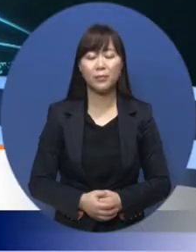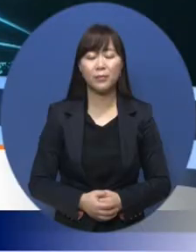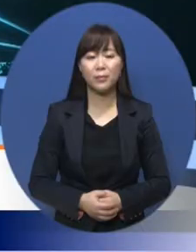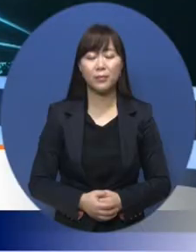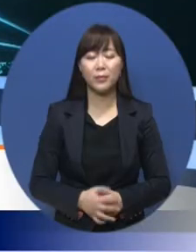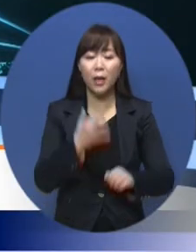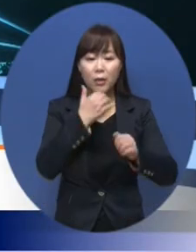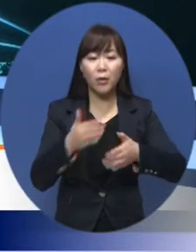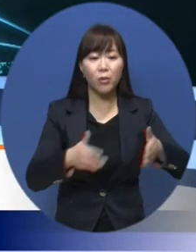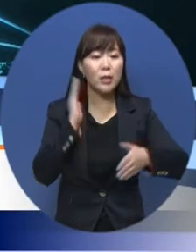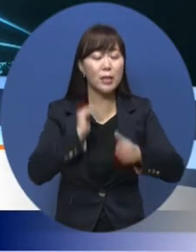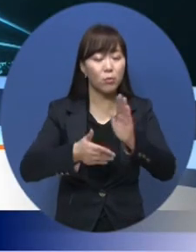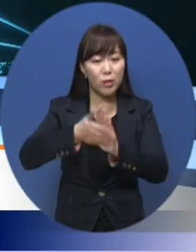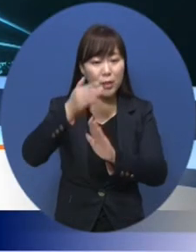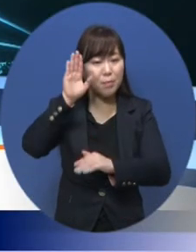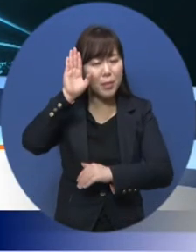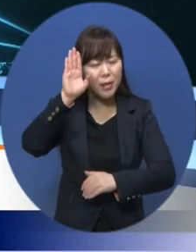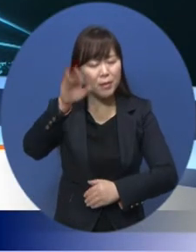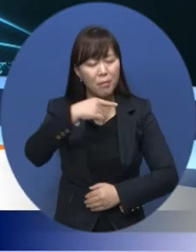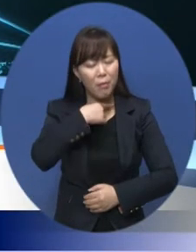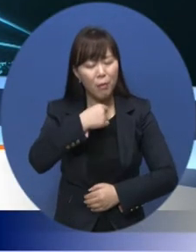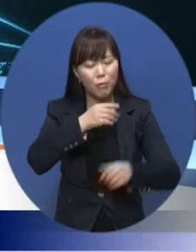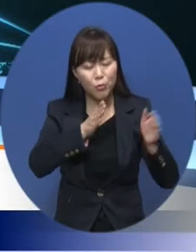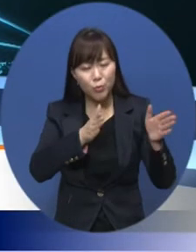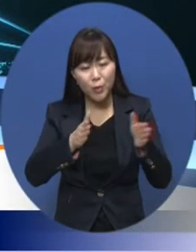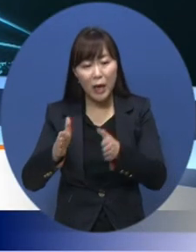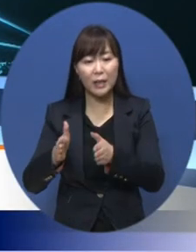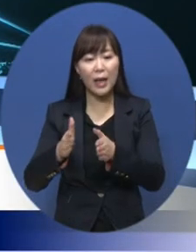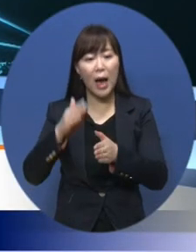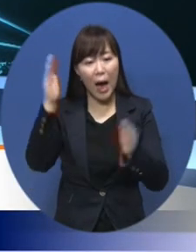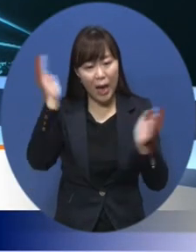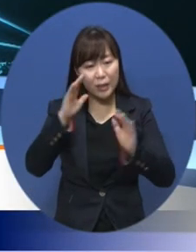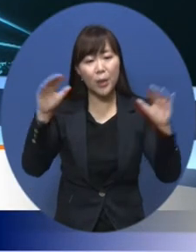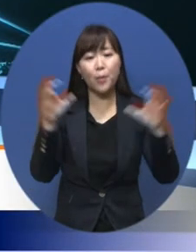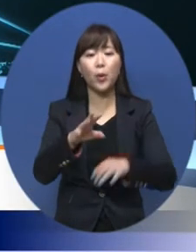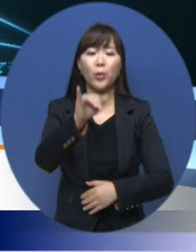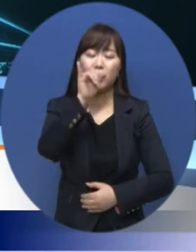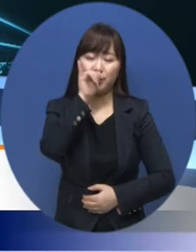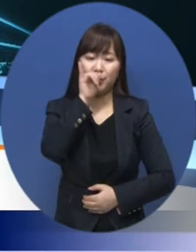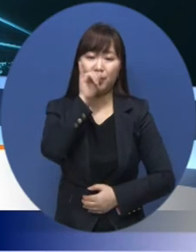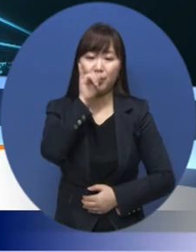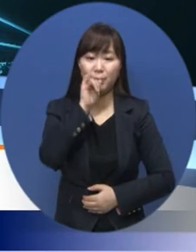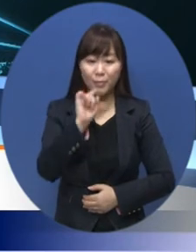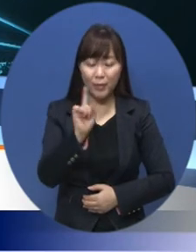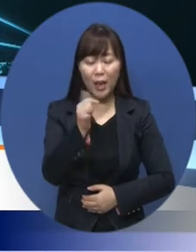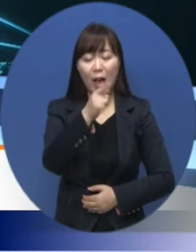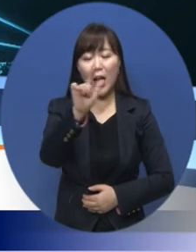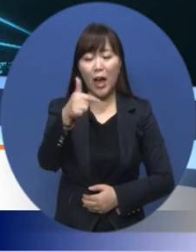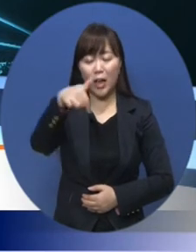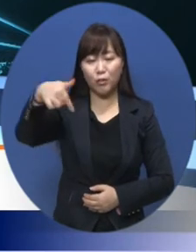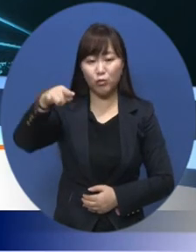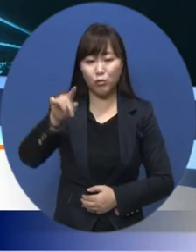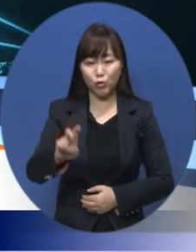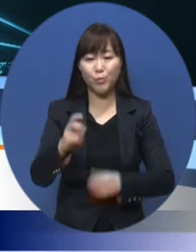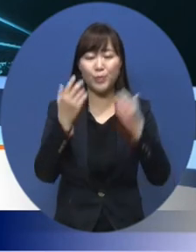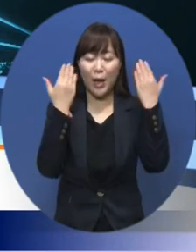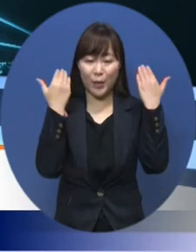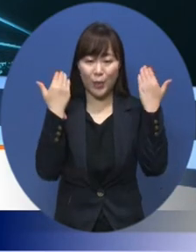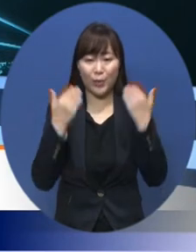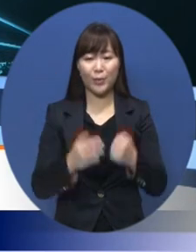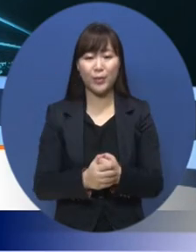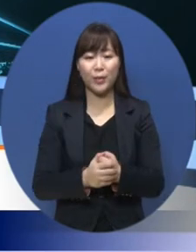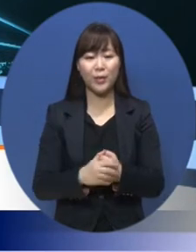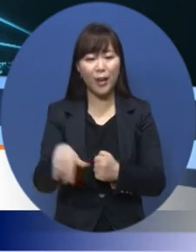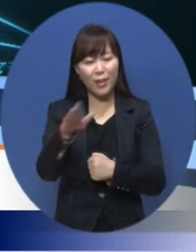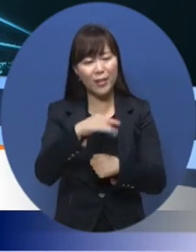경기도 의정부시에 미래를 꿈꾸고 준비하는 청소년 들이 모인 곳이 있습니다 바로 한 꿈 학교인데 요